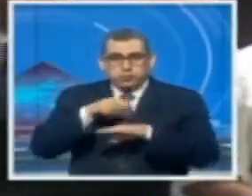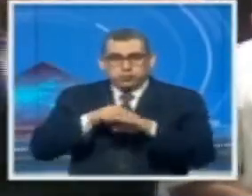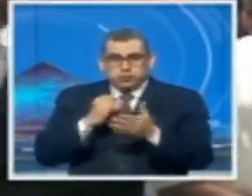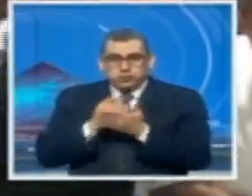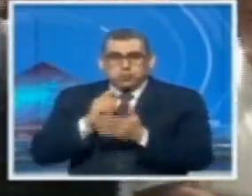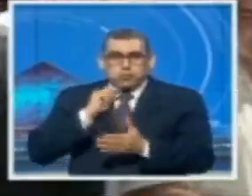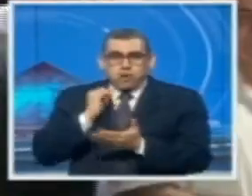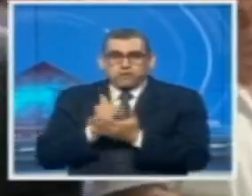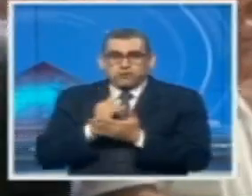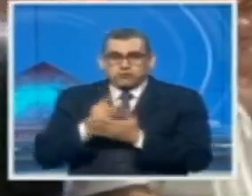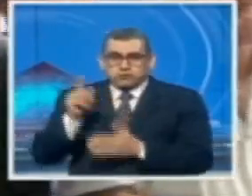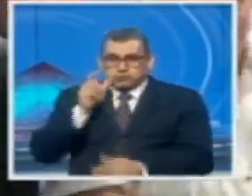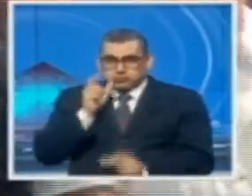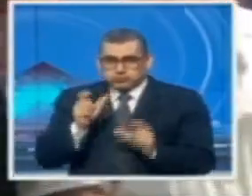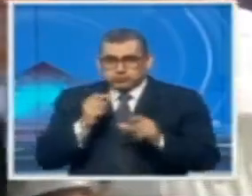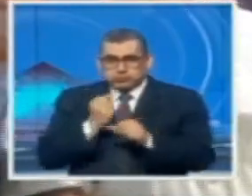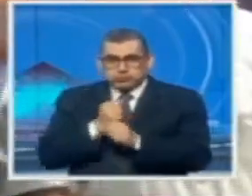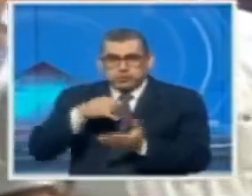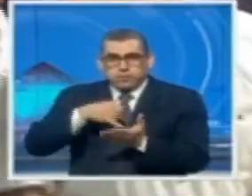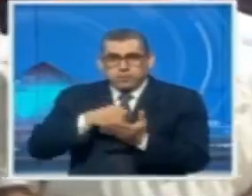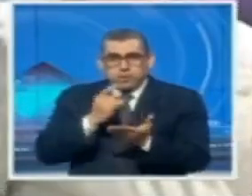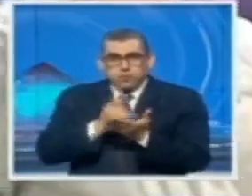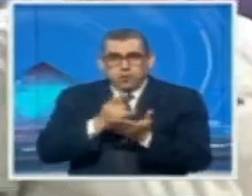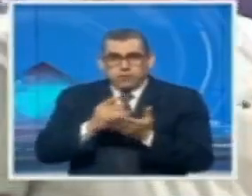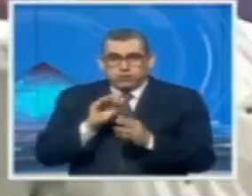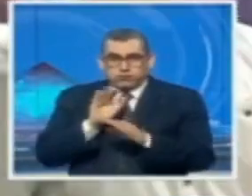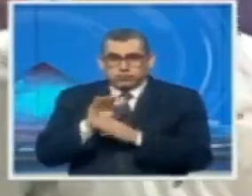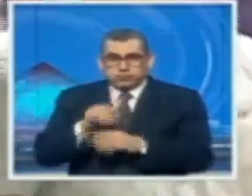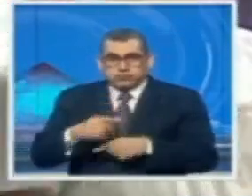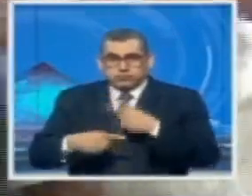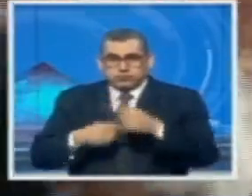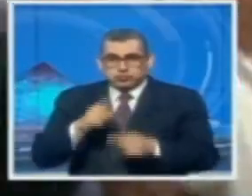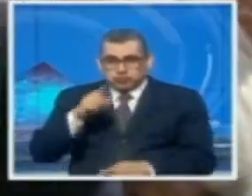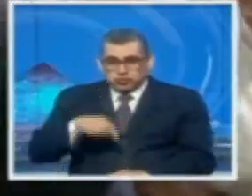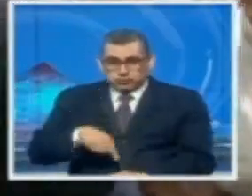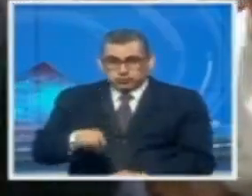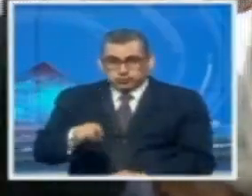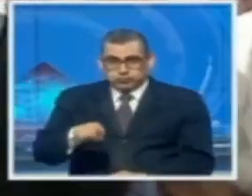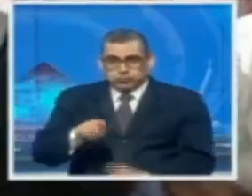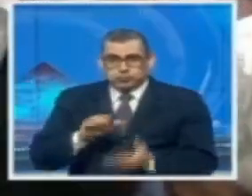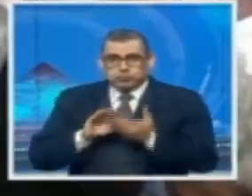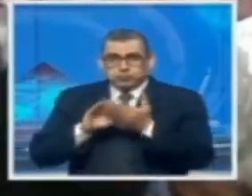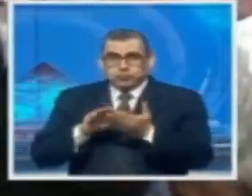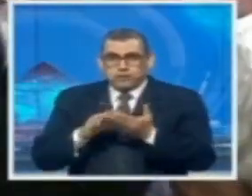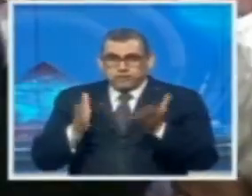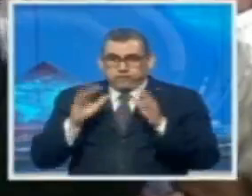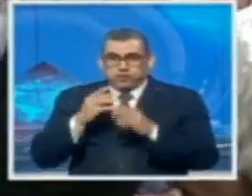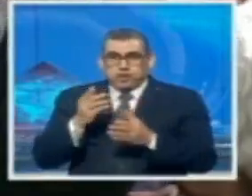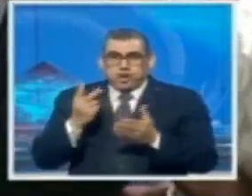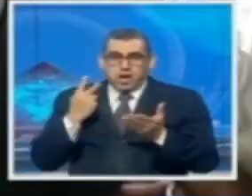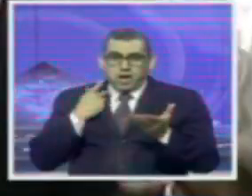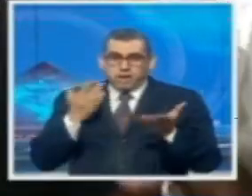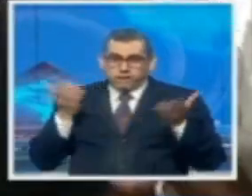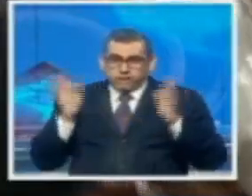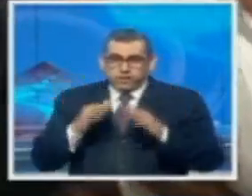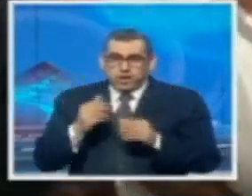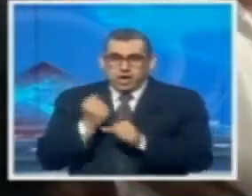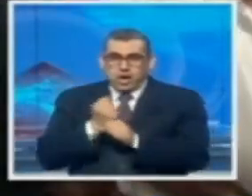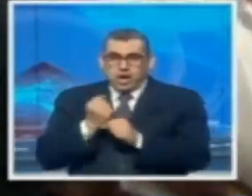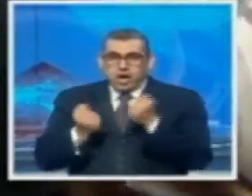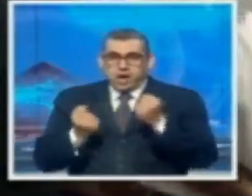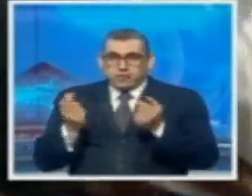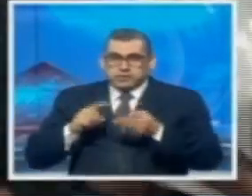المحافظة وإدارة المواقف والمرور. خلال الفترة اللي جاية هنساعد يعني كتير جدا في عمليات